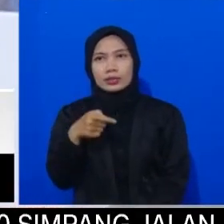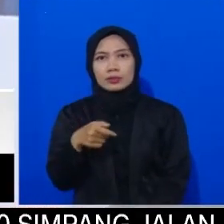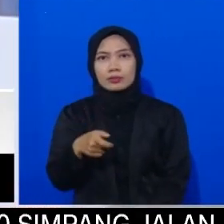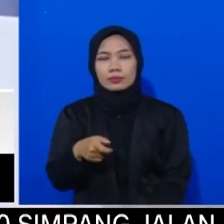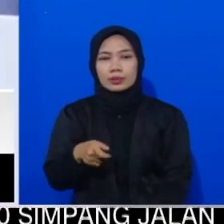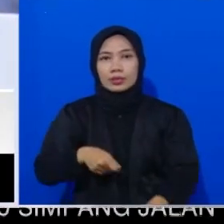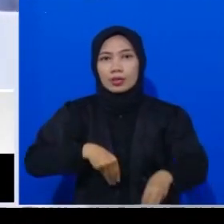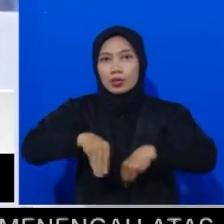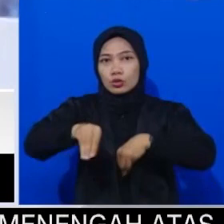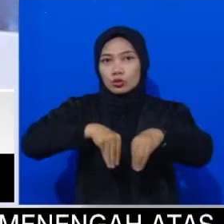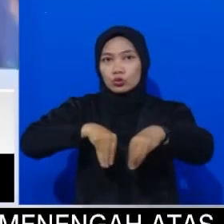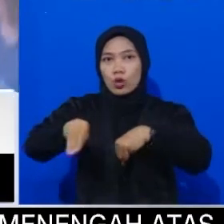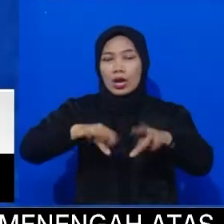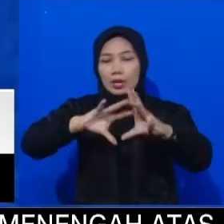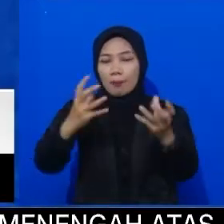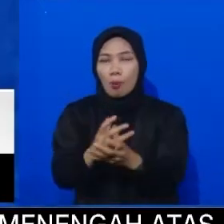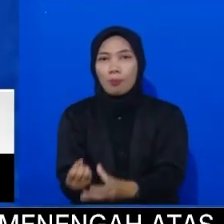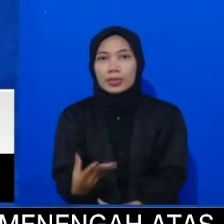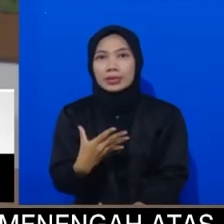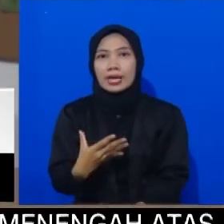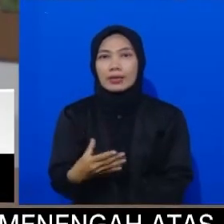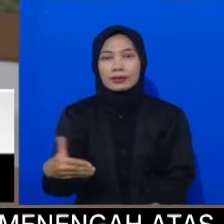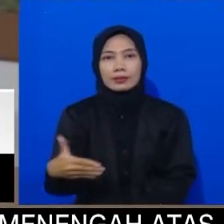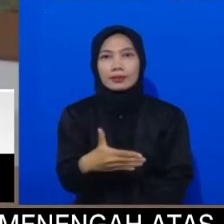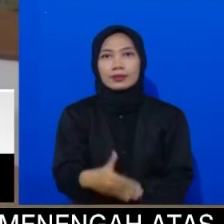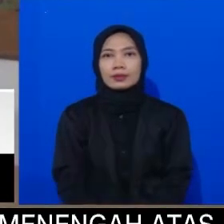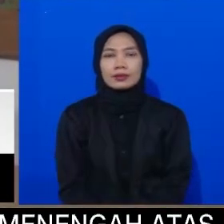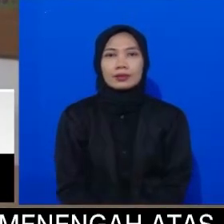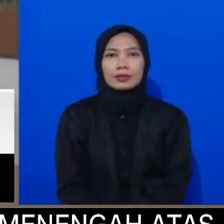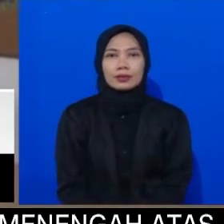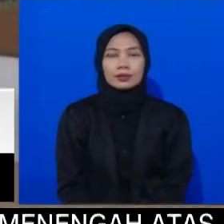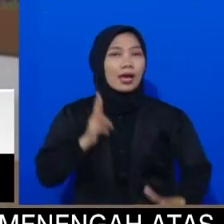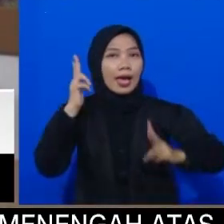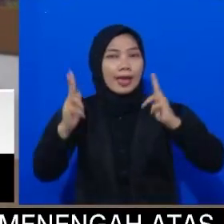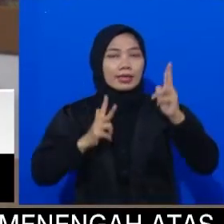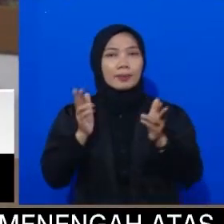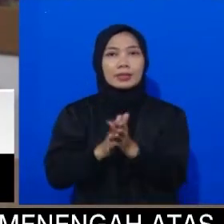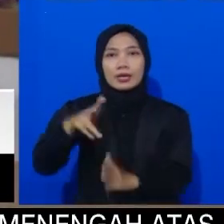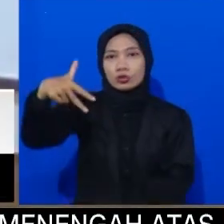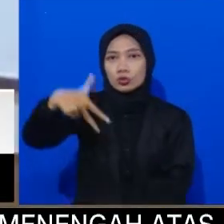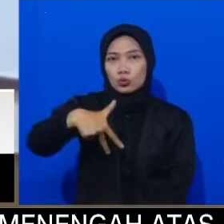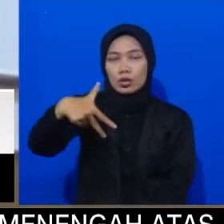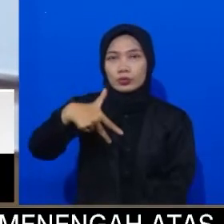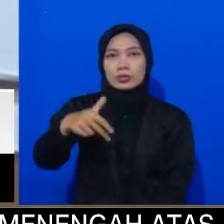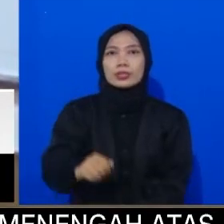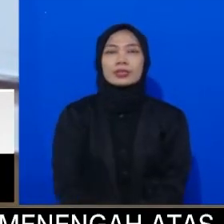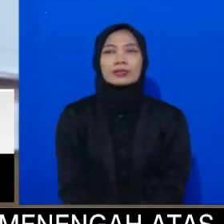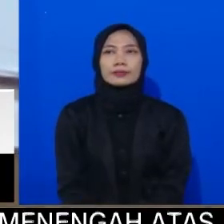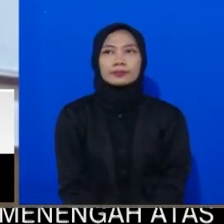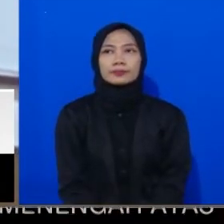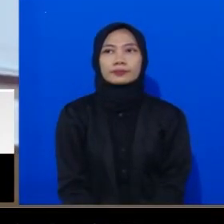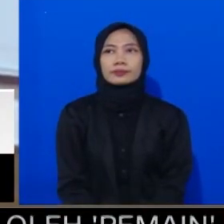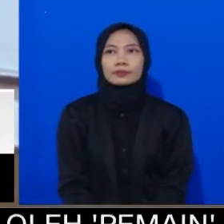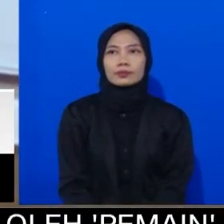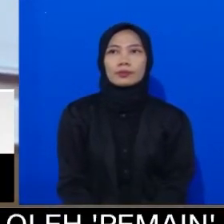bom ikan ke sejumlah provinsi, diantaranya ke Sulawesi Selatan dan Nusa Tenggara Barat, selain di seluruh wilayah NTT.